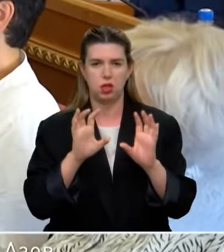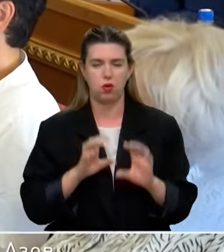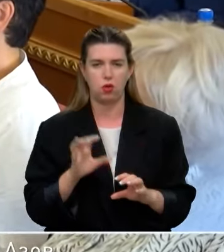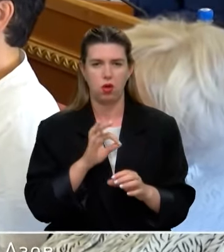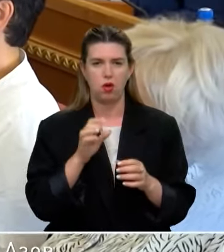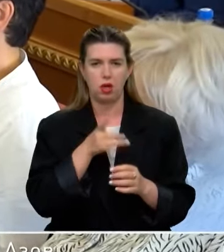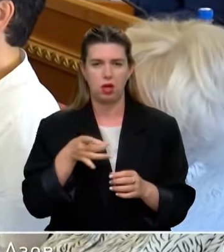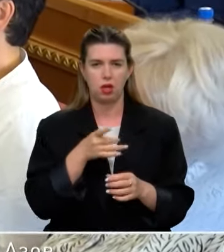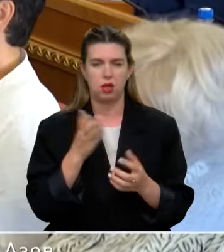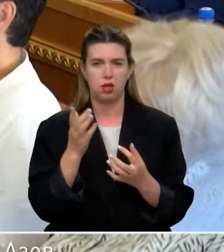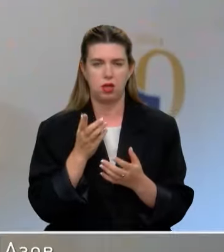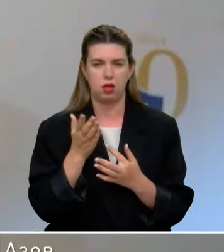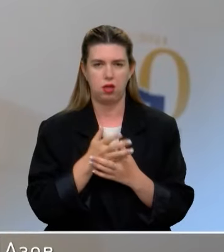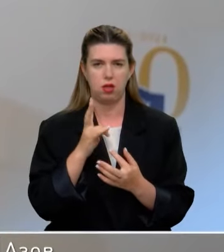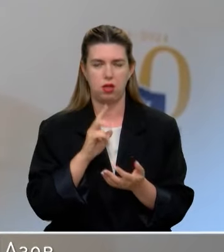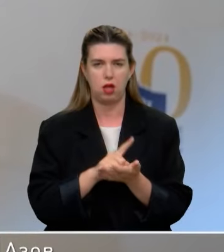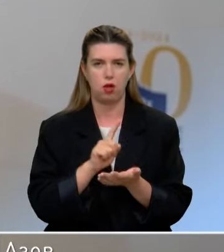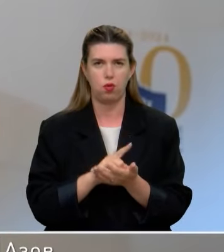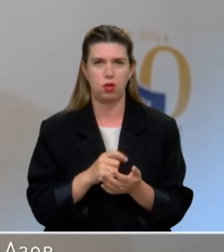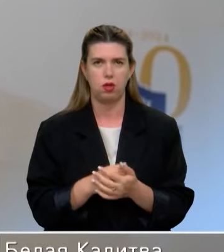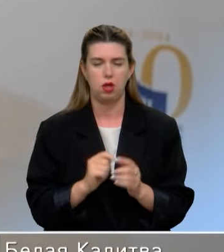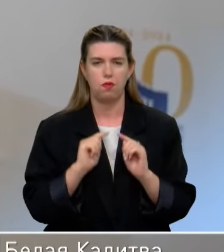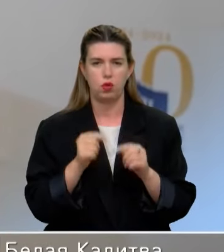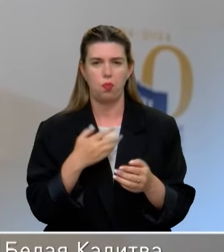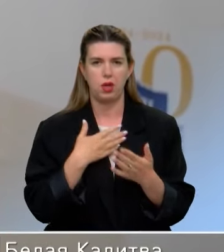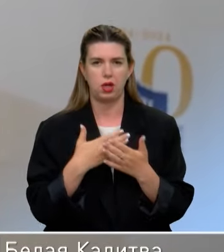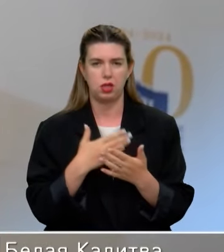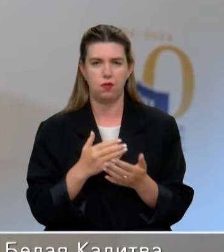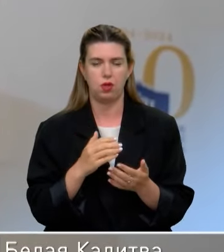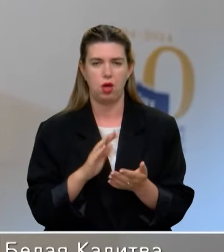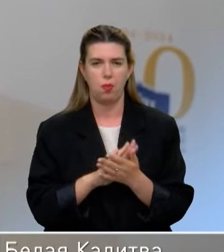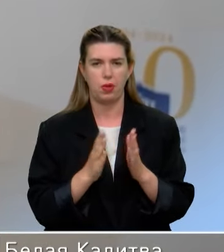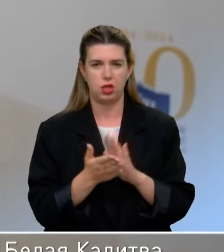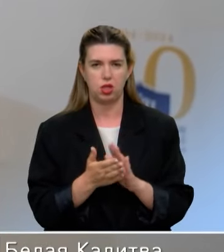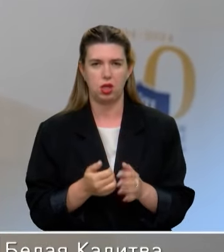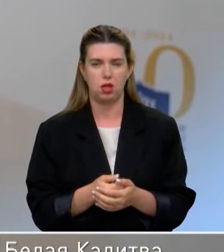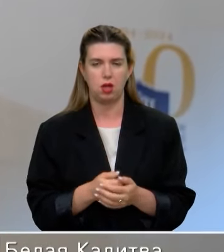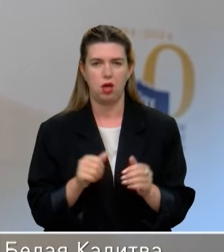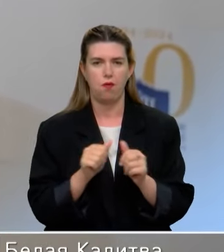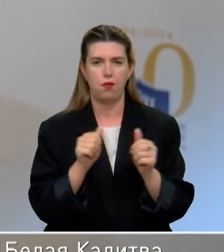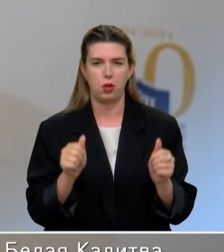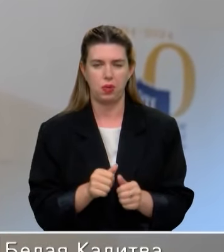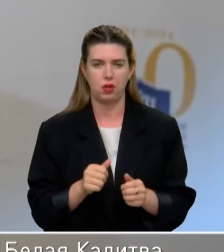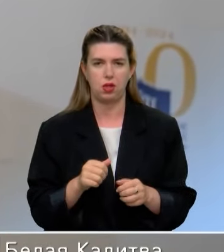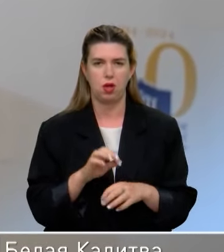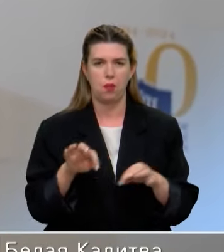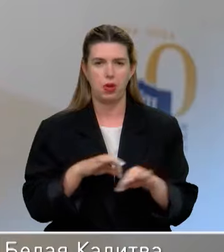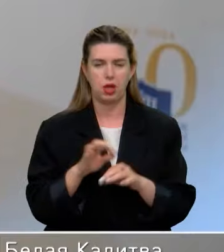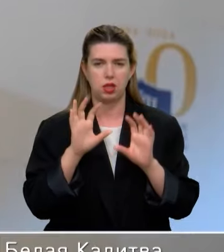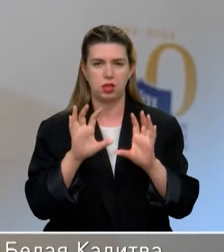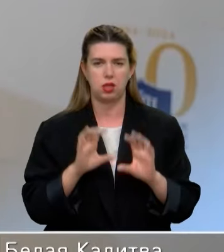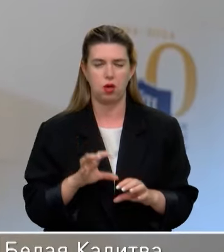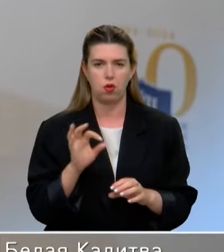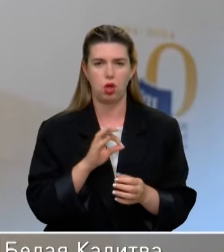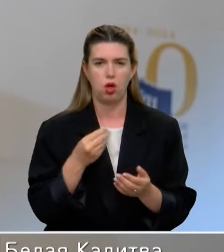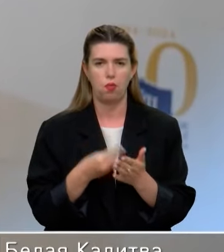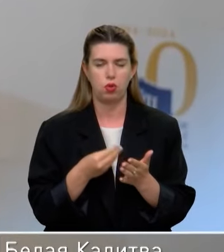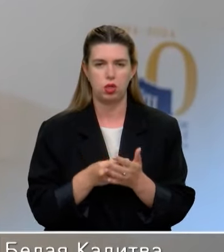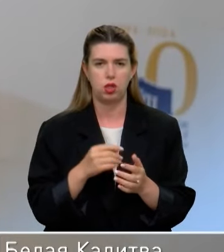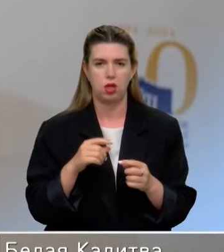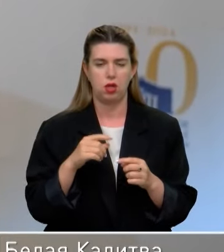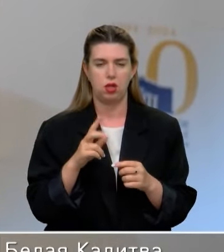о региональных налогах мы вступили в активную стадию формирования проекта закона о бюджете на